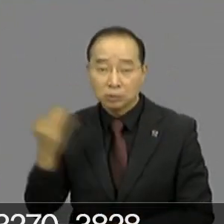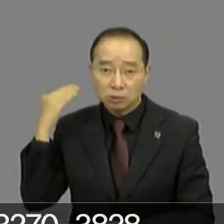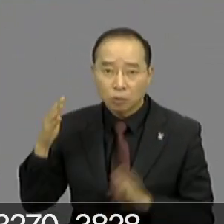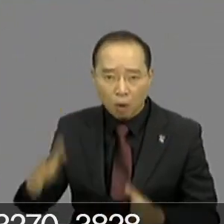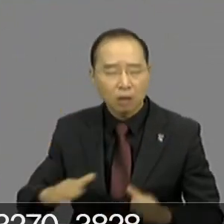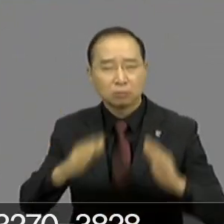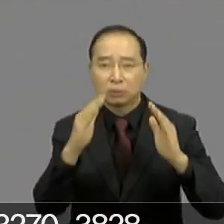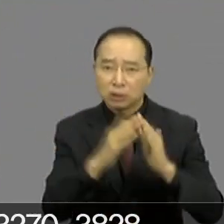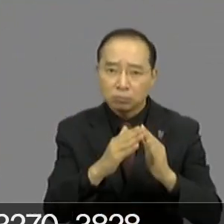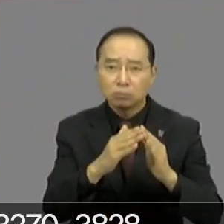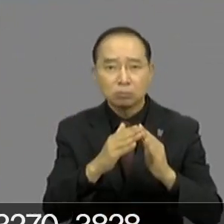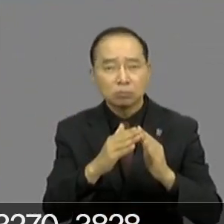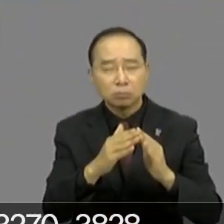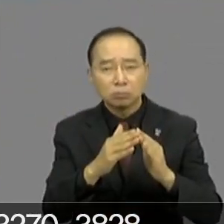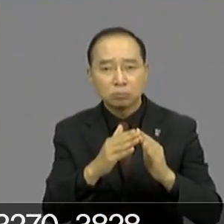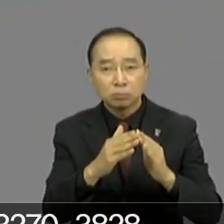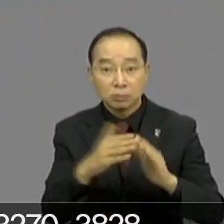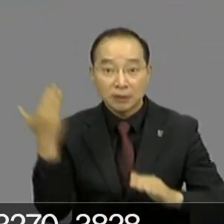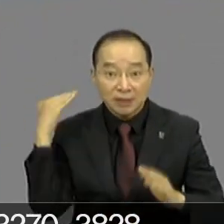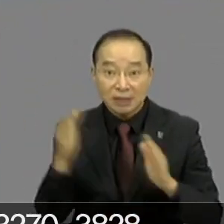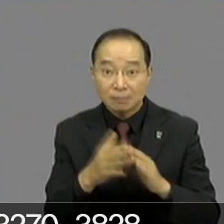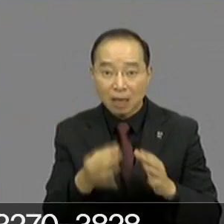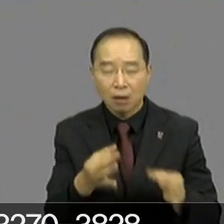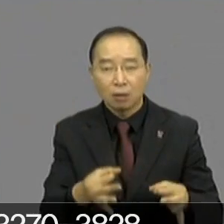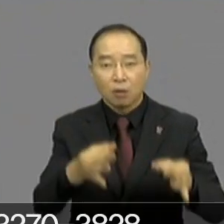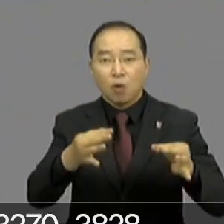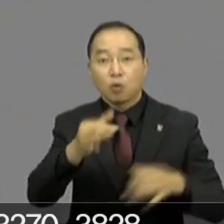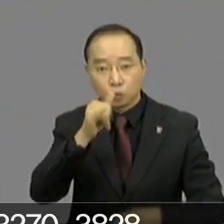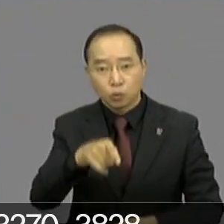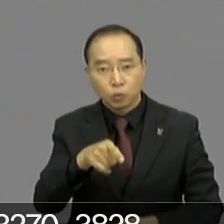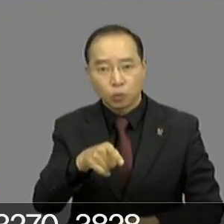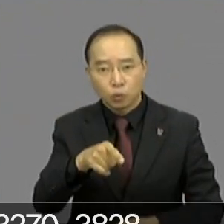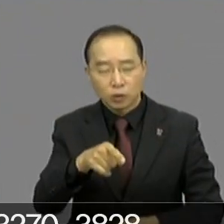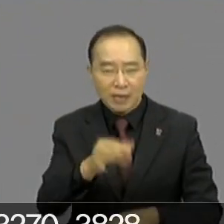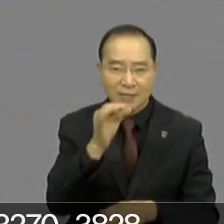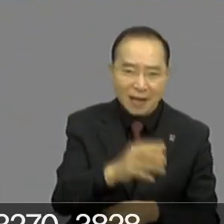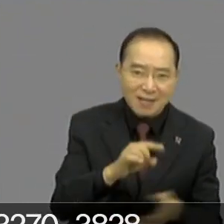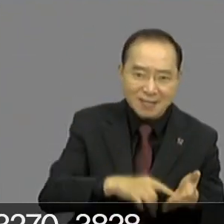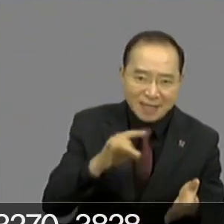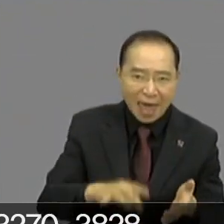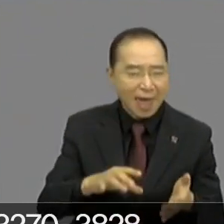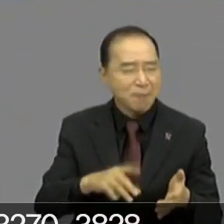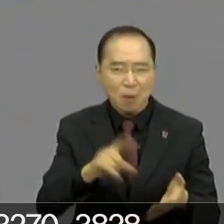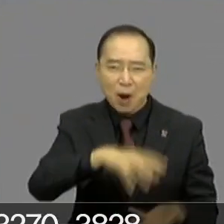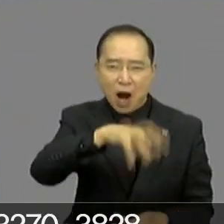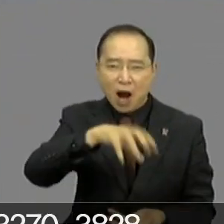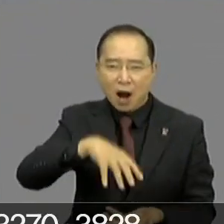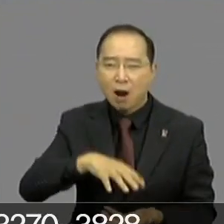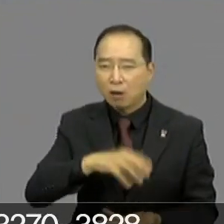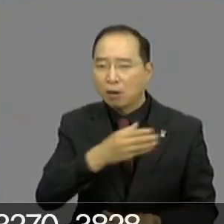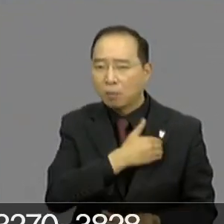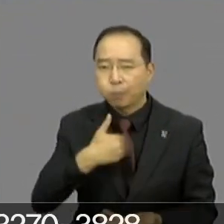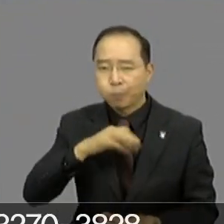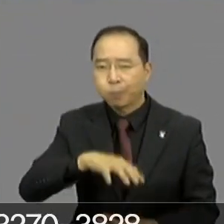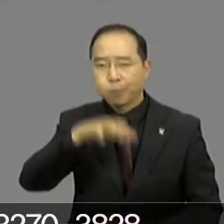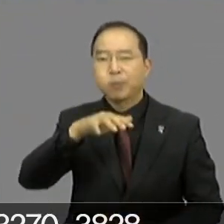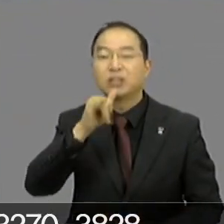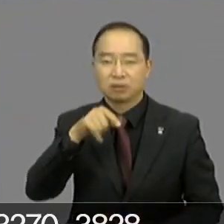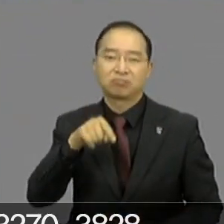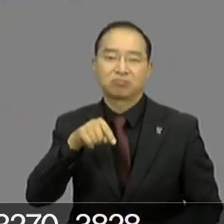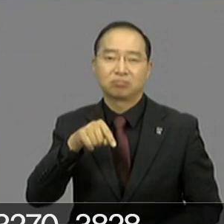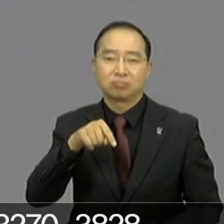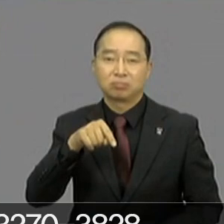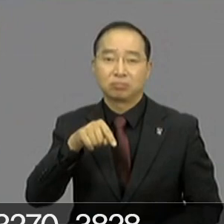부동산이 상당히 좀 황 이지 않았습니까 서 취등록세 이런 곳도 꽤 많이 모여 있습니다 그래서 저는 적어도 올해 말까지는